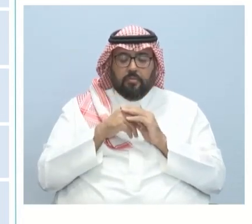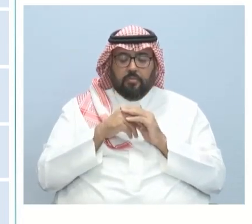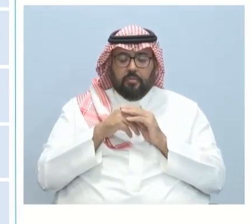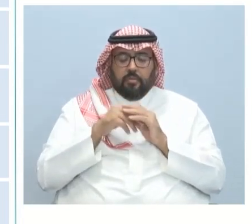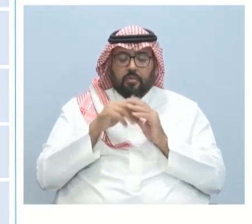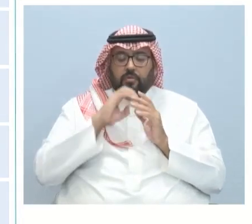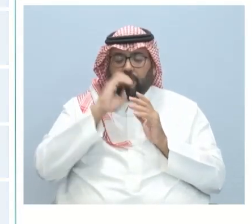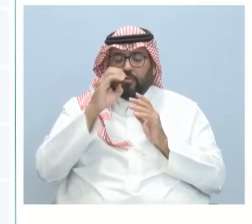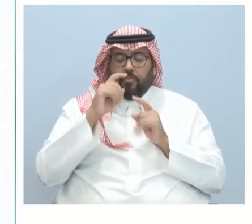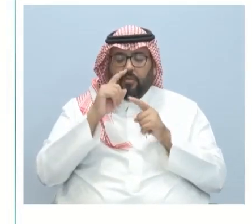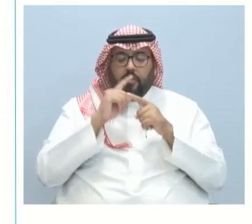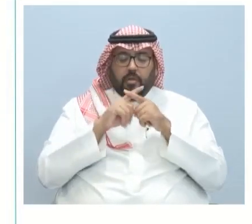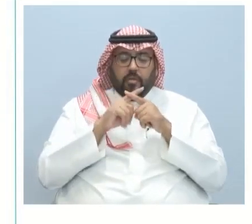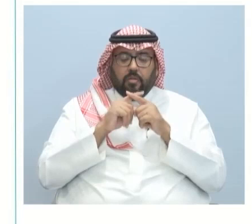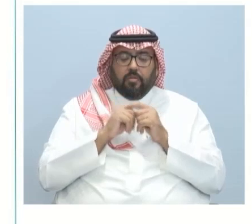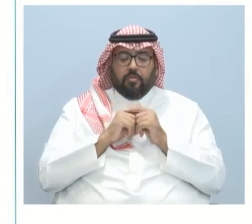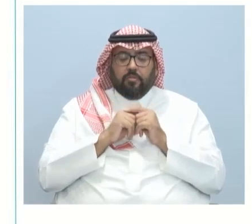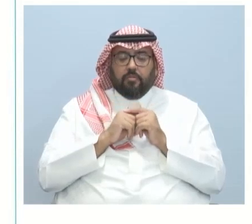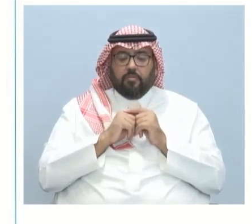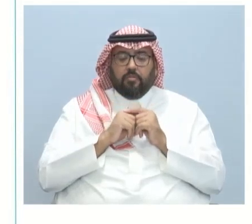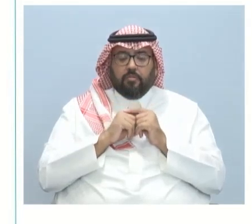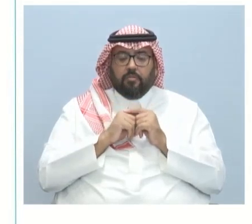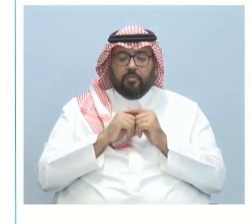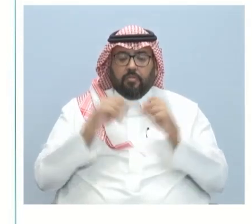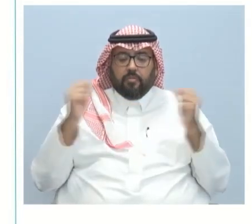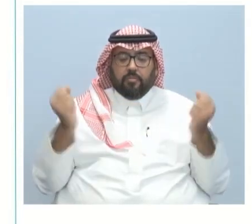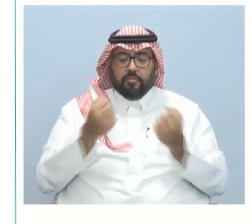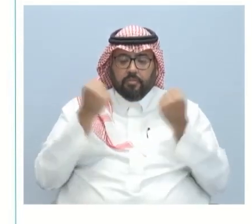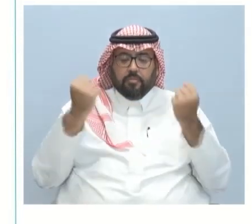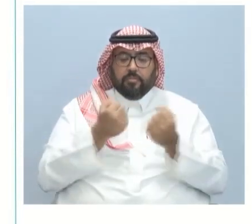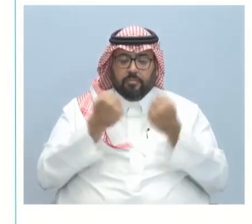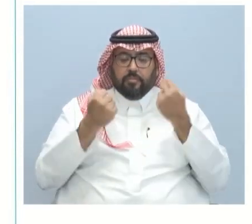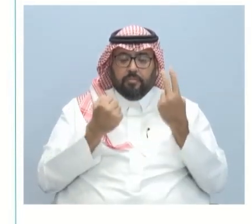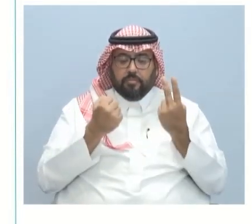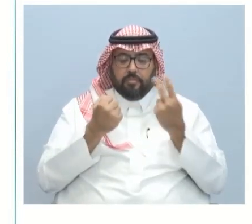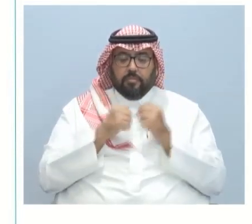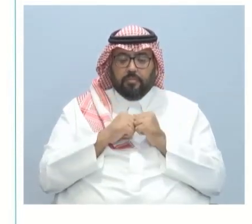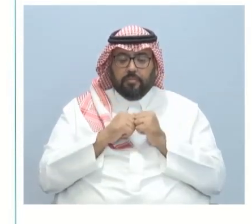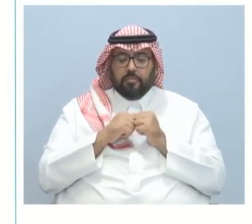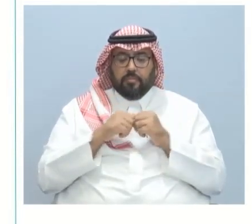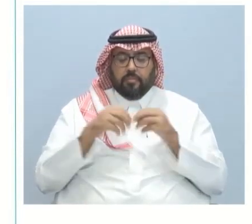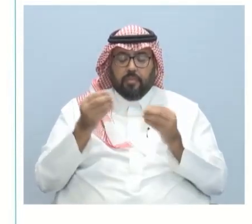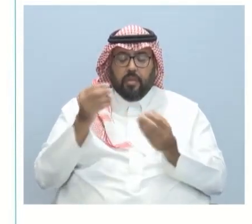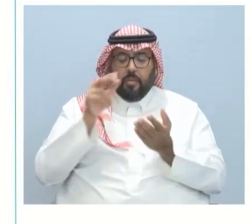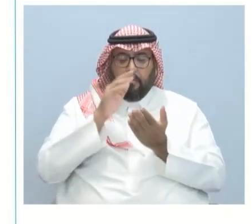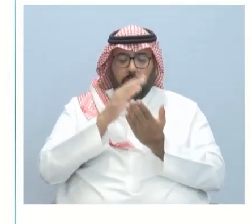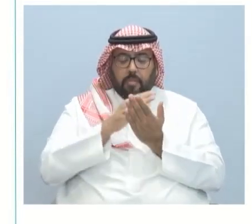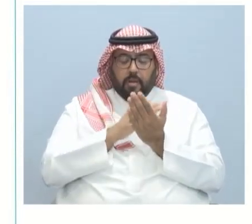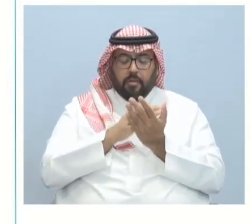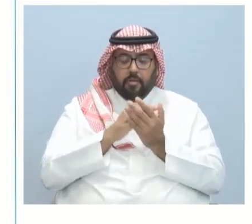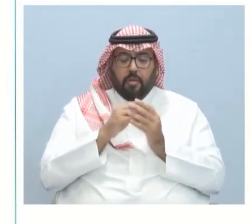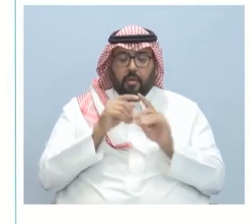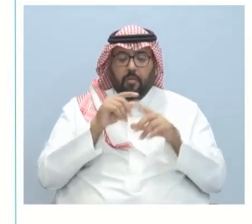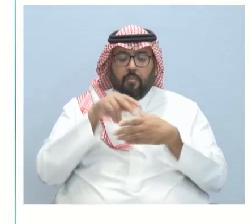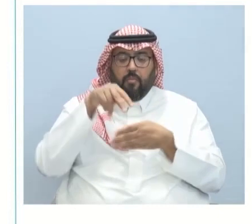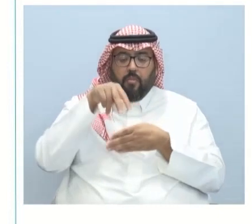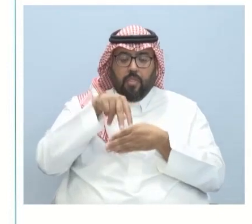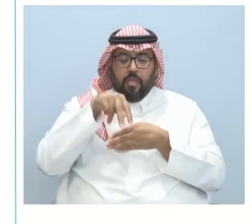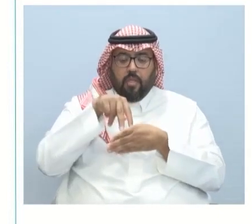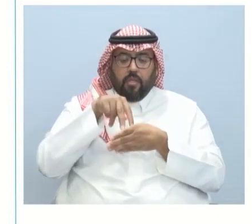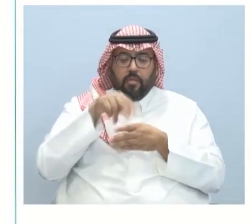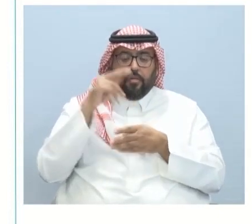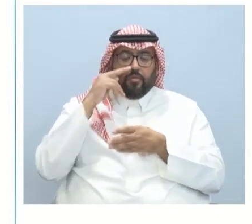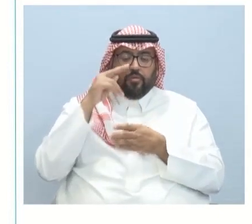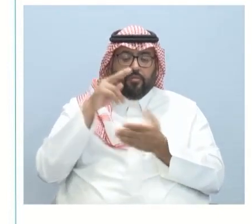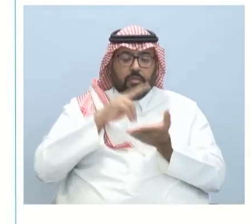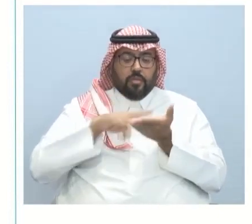خاطئه في منتصف الروبوت تدريب اثنين انشئ برنامج لرسم مثلث واعرض